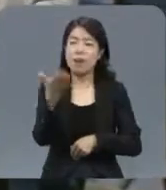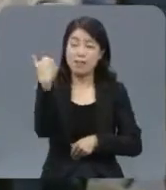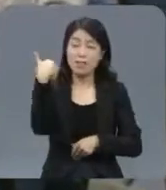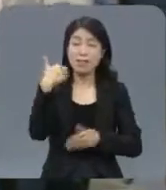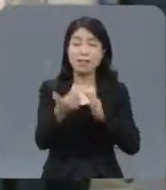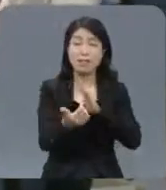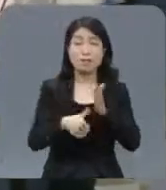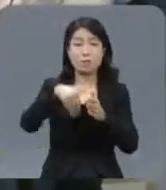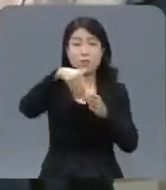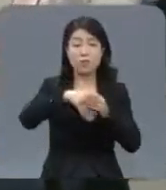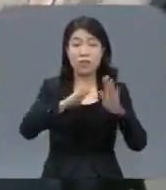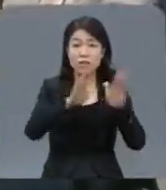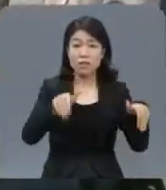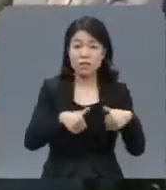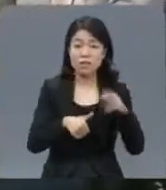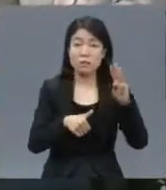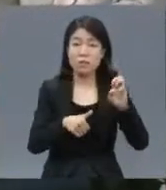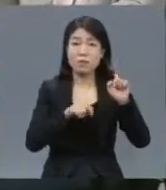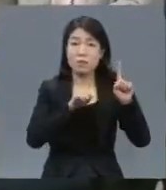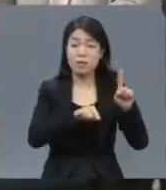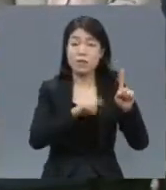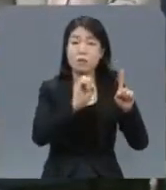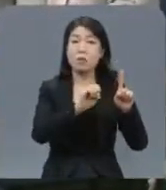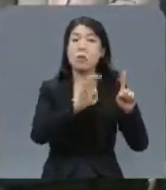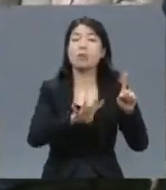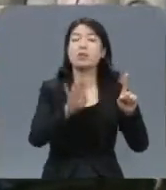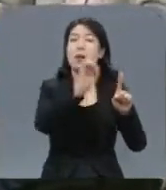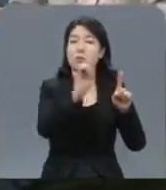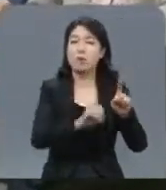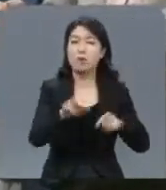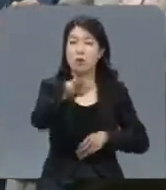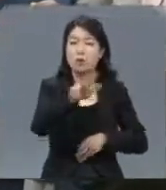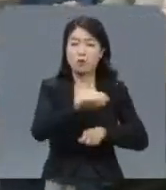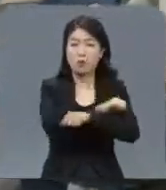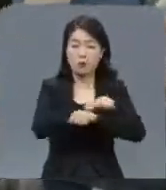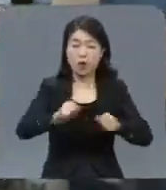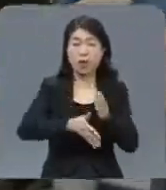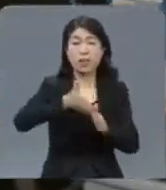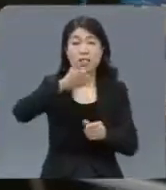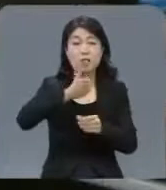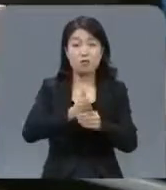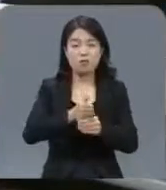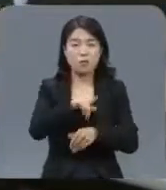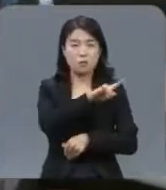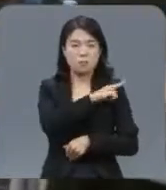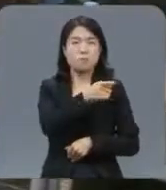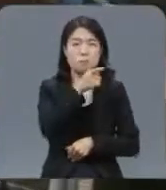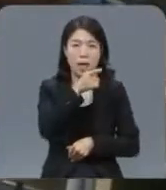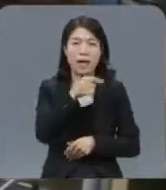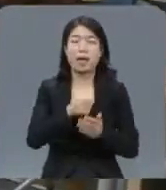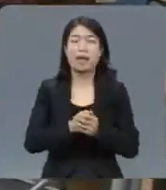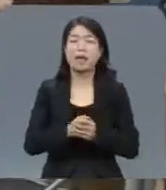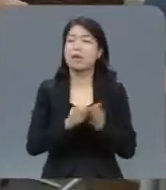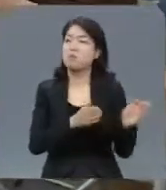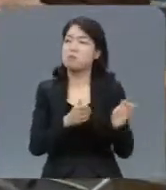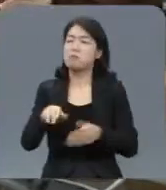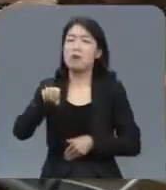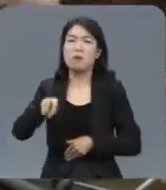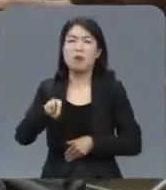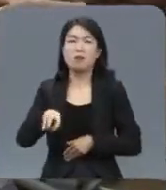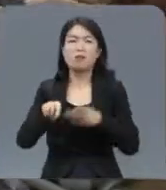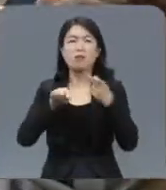에서는 전남이 30 1.04% 로 전국 광역자치단체 가운데 가장 높았고 반면 광주는